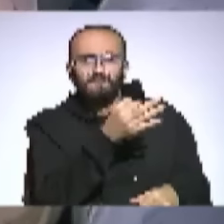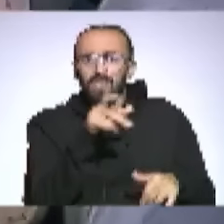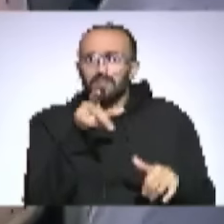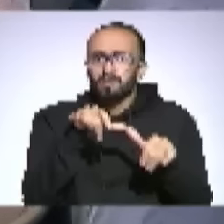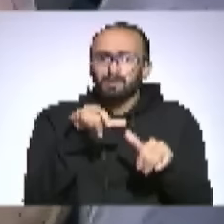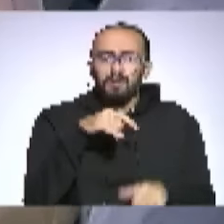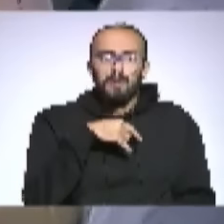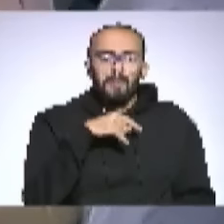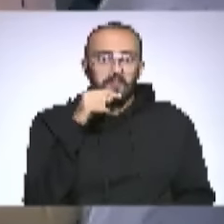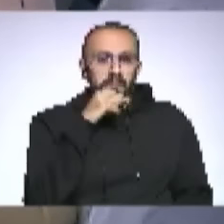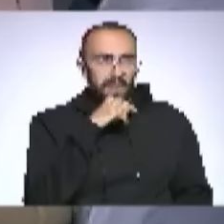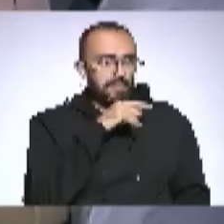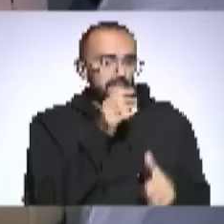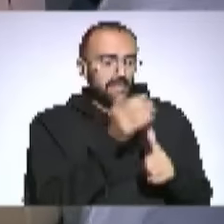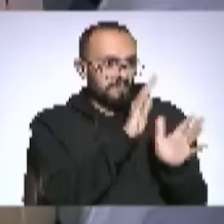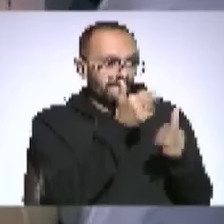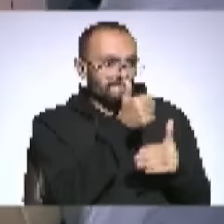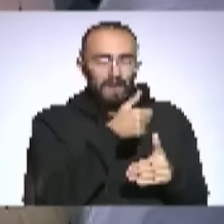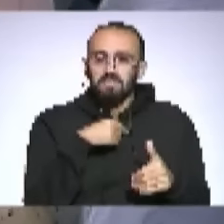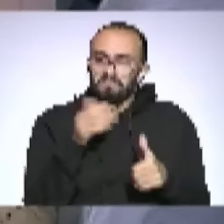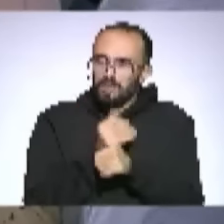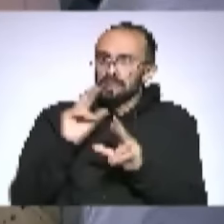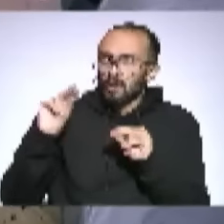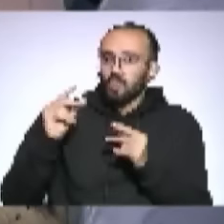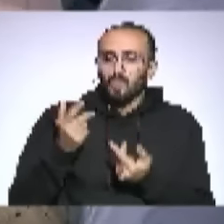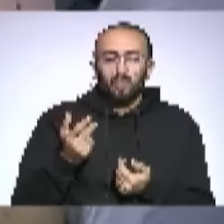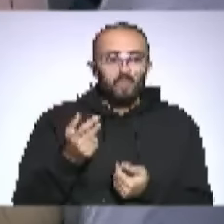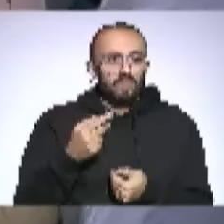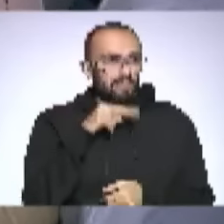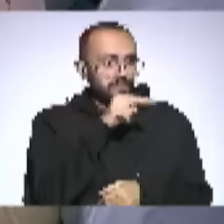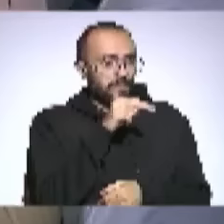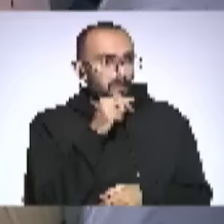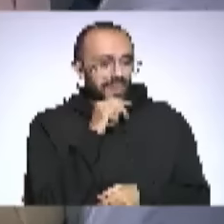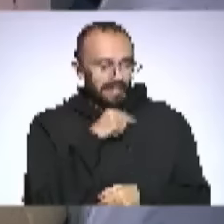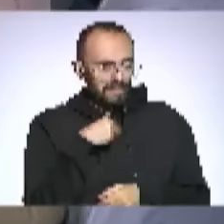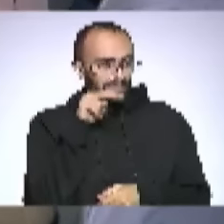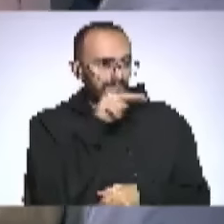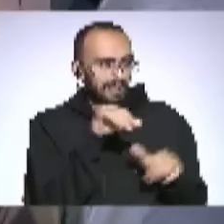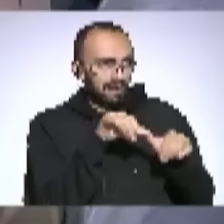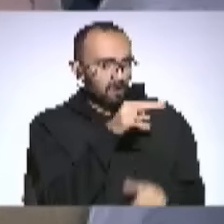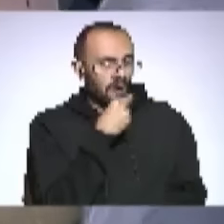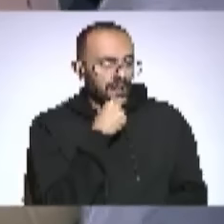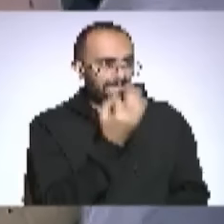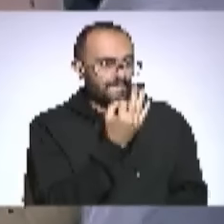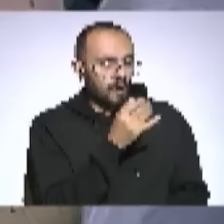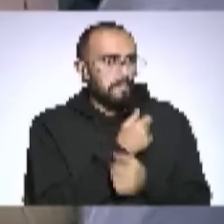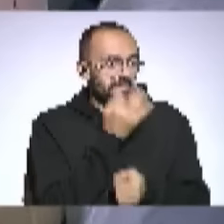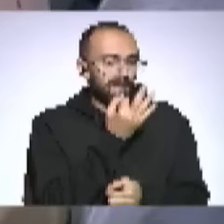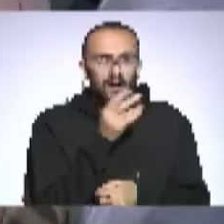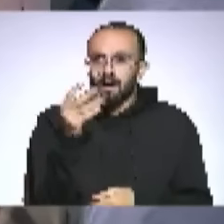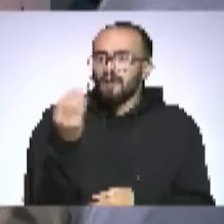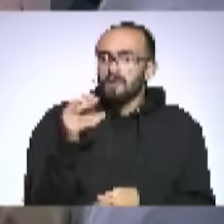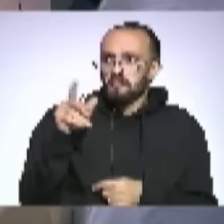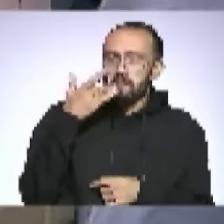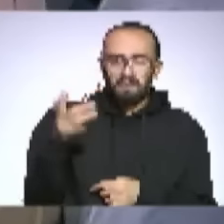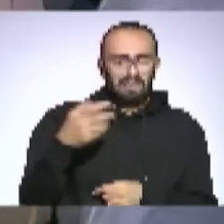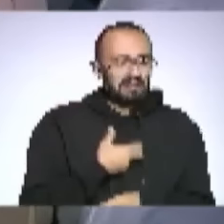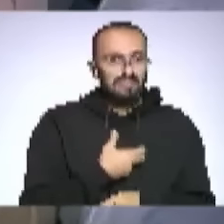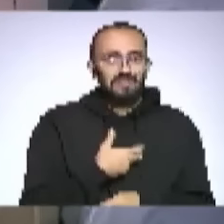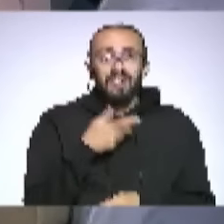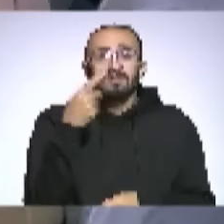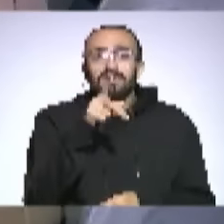مراتي تبقى شبه فلانه كنت اتمنى ان زوجي يعاملني زي ما فلان بيعامل فلانه مع انه ده كله حب مزيف ومظاهر مزيفه